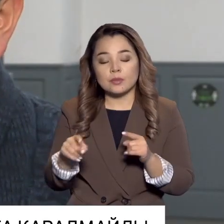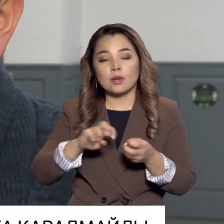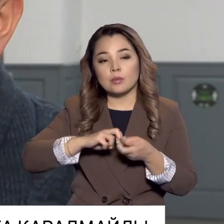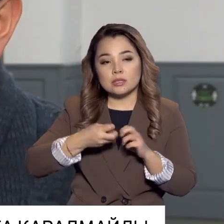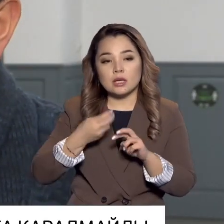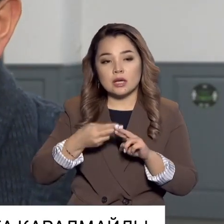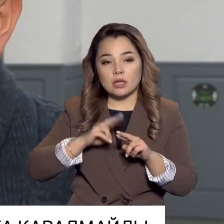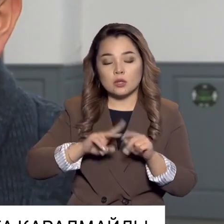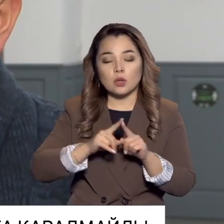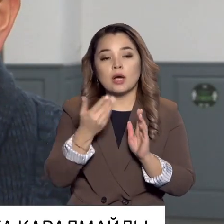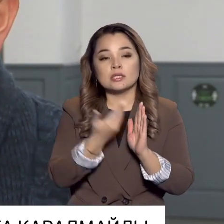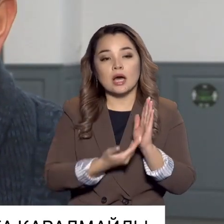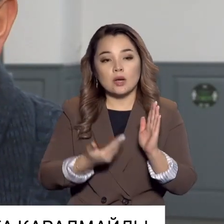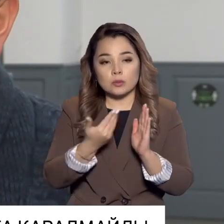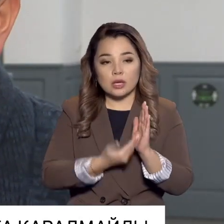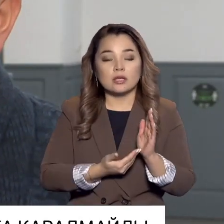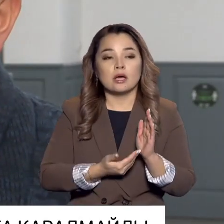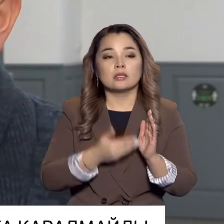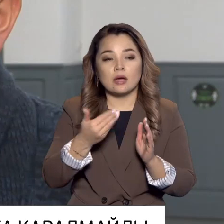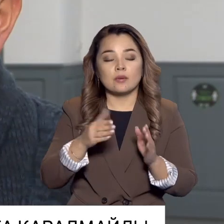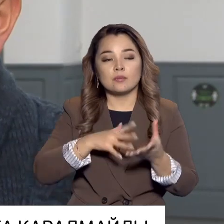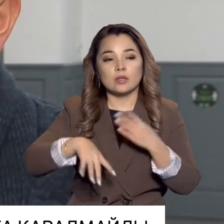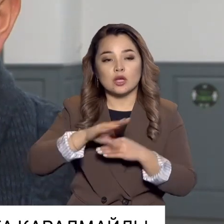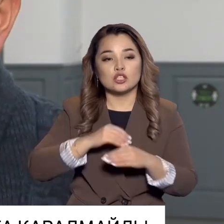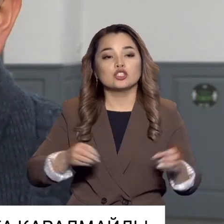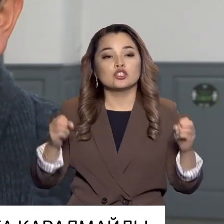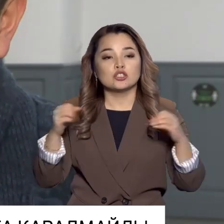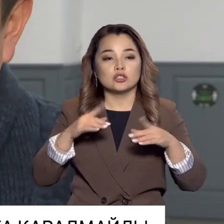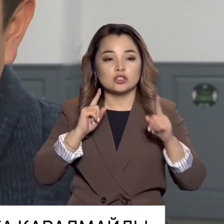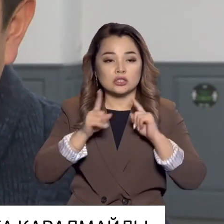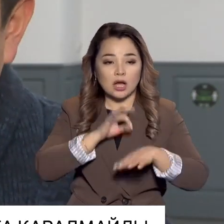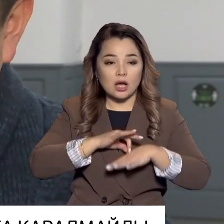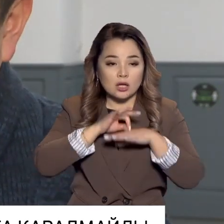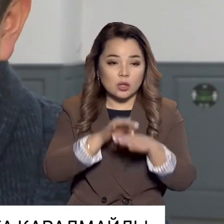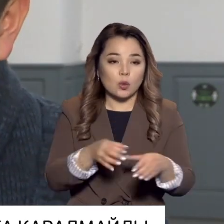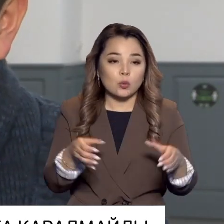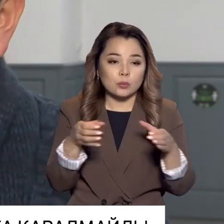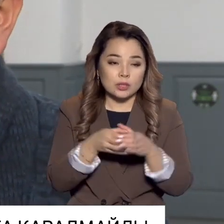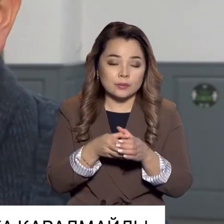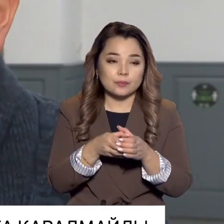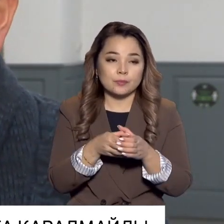мәселе сарапшылардың, тәуелсіз сарапшылардың жиналуымен және де